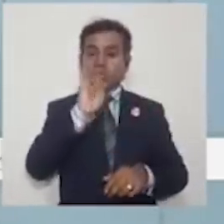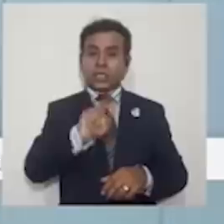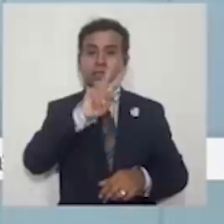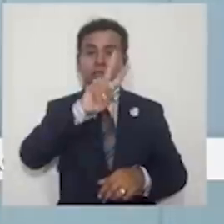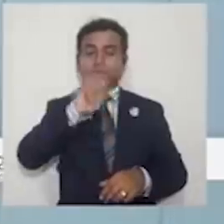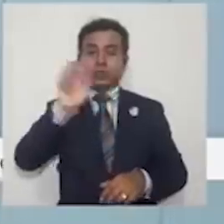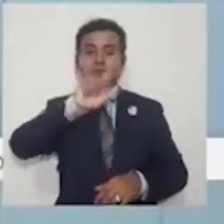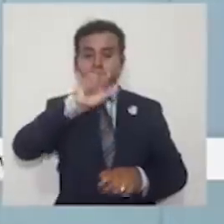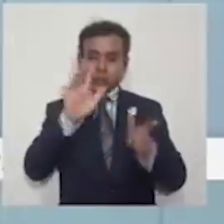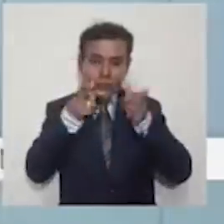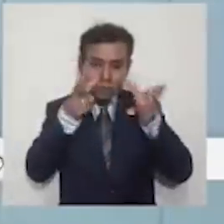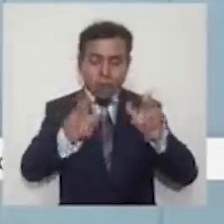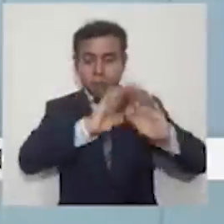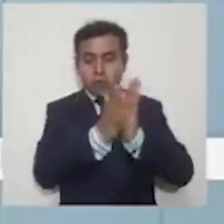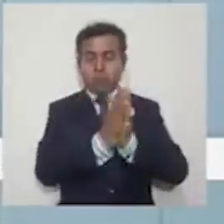36,574 জন।